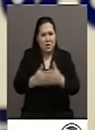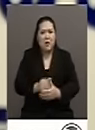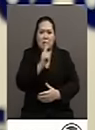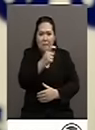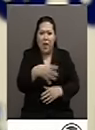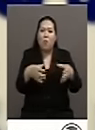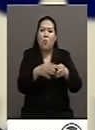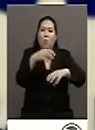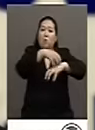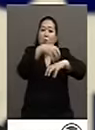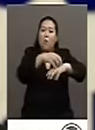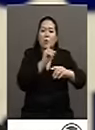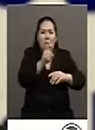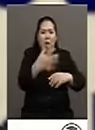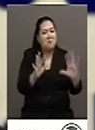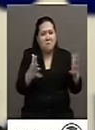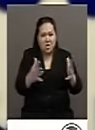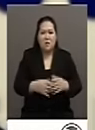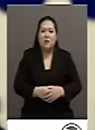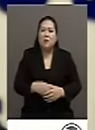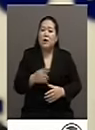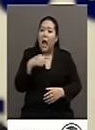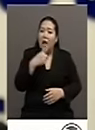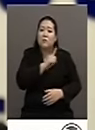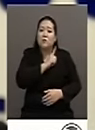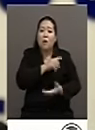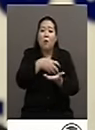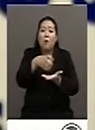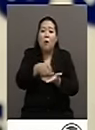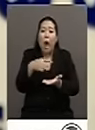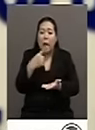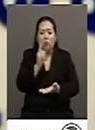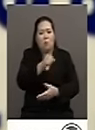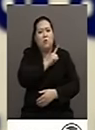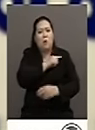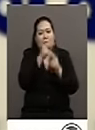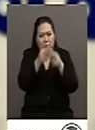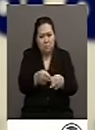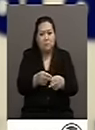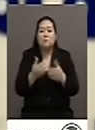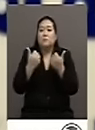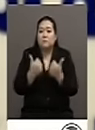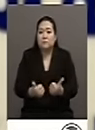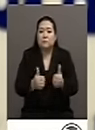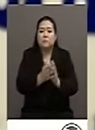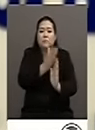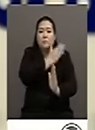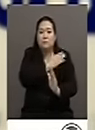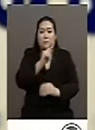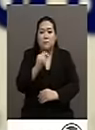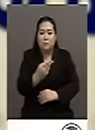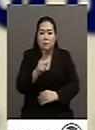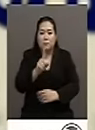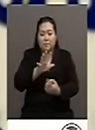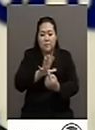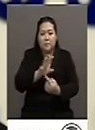ที่รับผิดชอบให้ข้อมูลน่าจะชัดเจนมากกว่าแล้วก็ขอยืนยันครับว่าขนาดนี้นะฮะทางพระธรรมชโยเอง